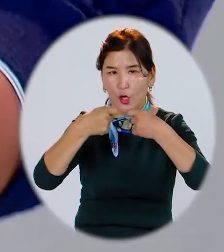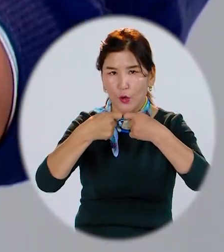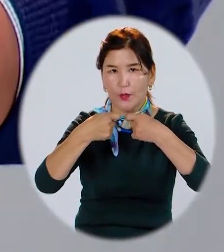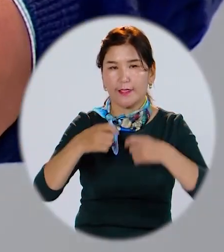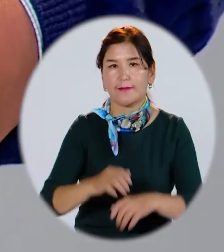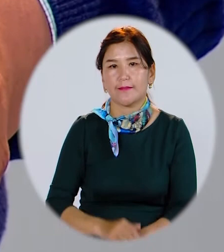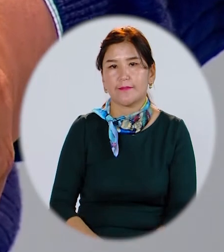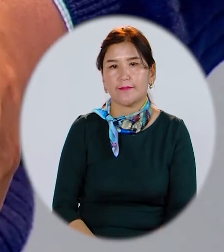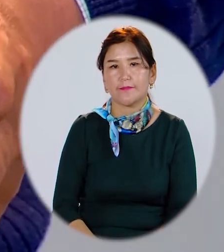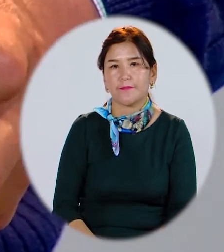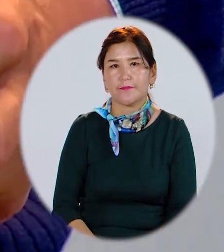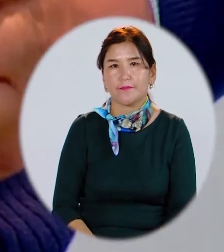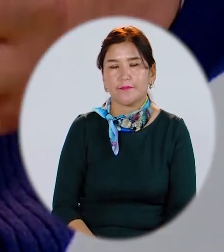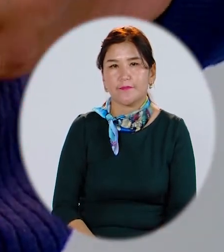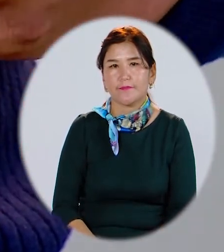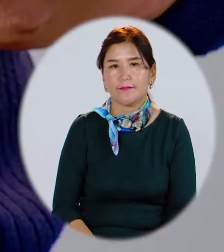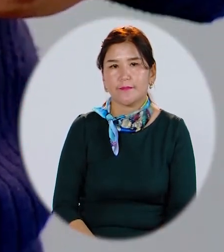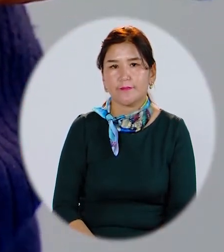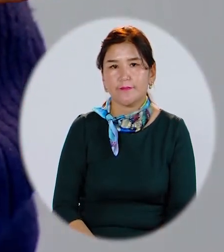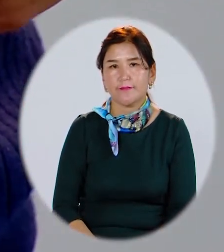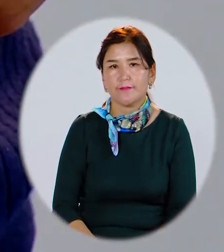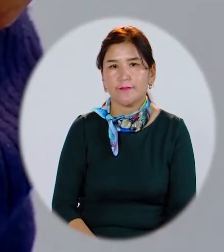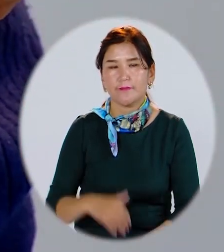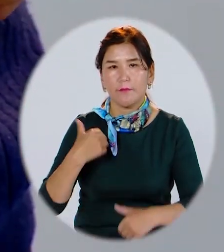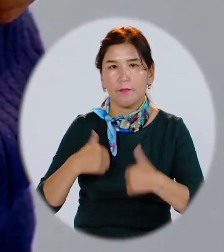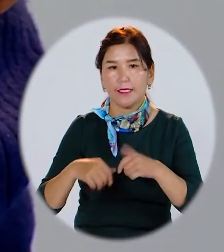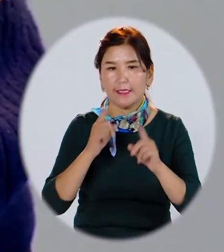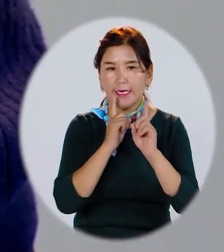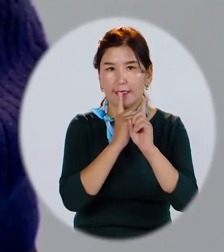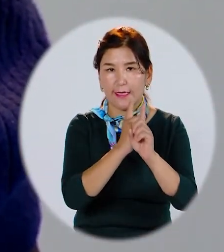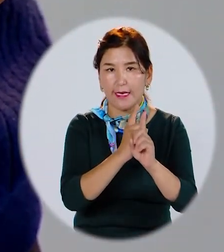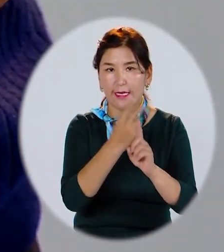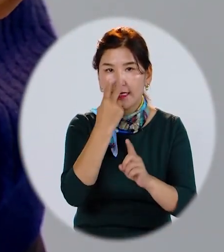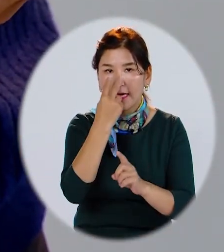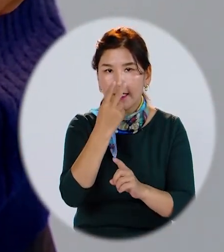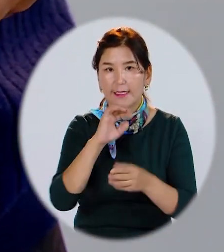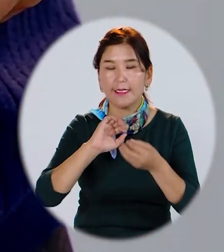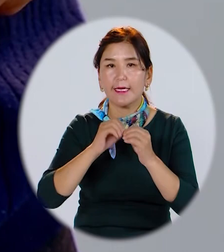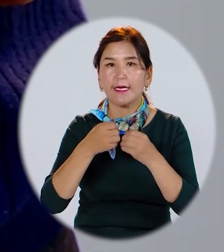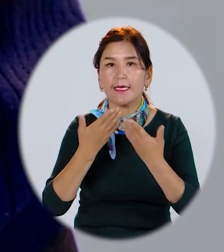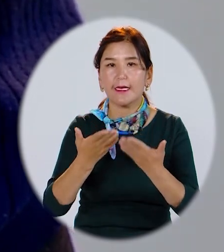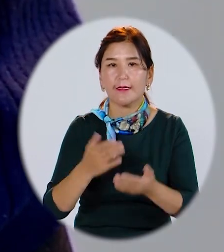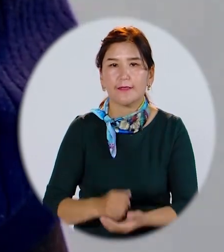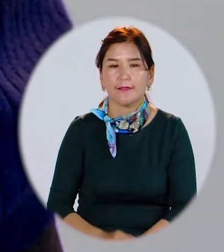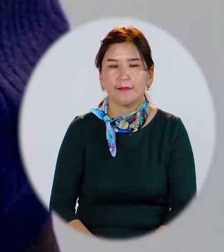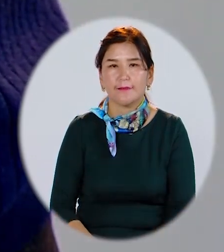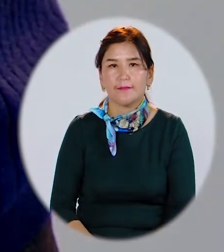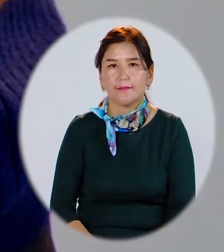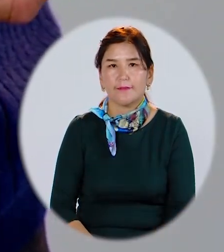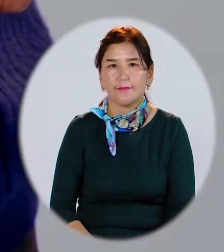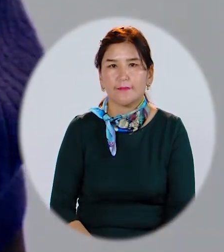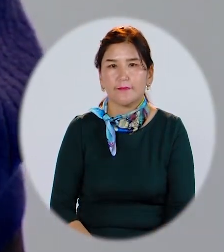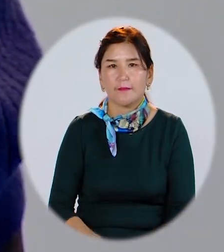Тагийг тааруулахдаа энэ дээр нь барьж гаад энэ одоо өөрөвлөх юм бол үүс маань дэвтцсэн байгаа учраас